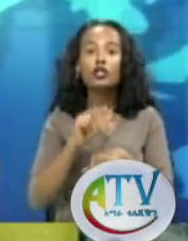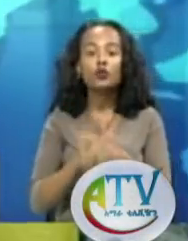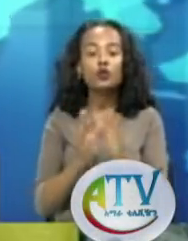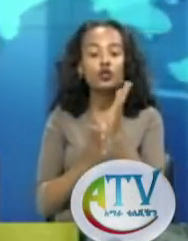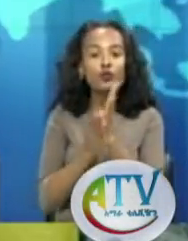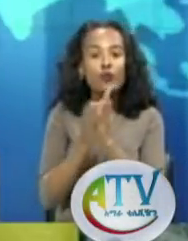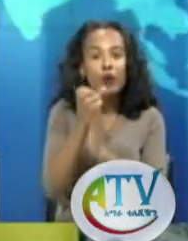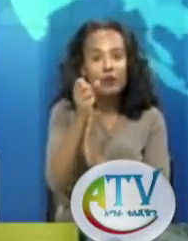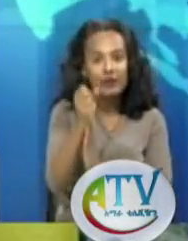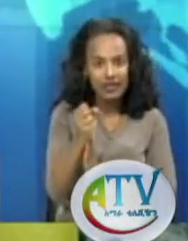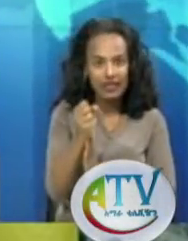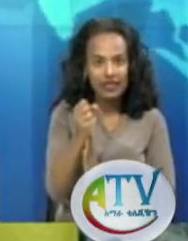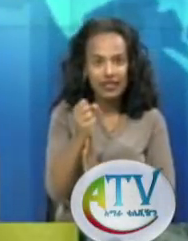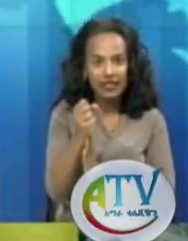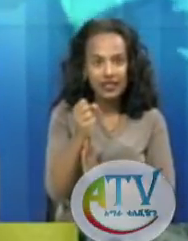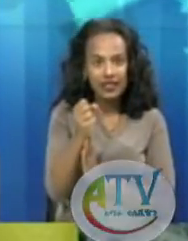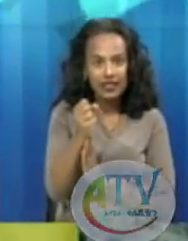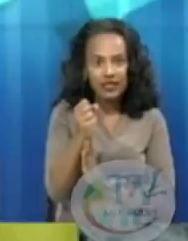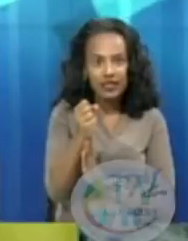መብትን፣